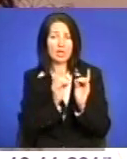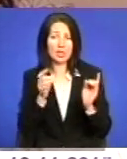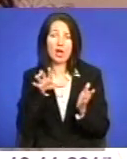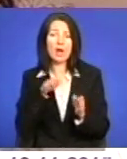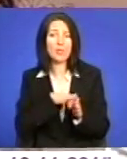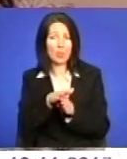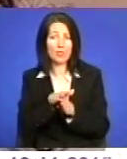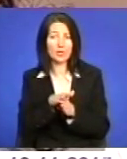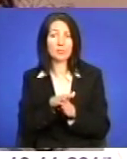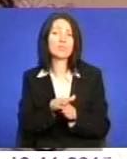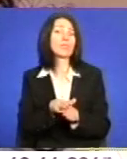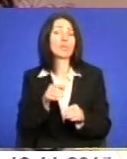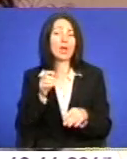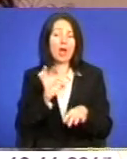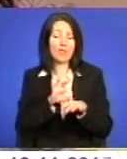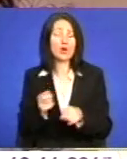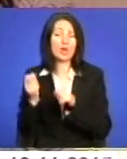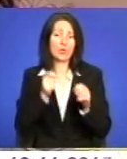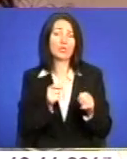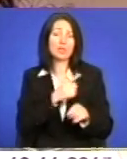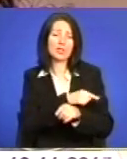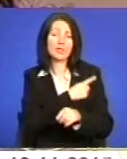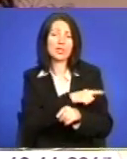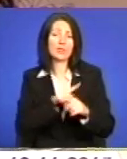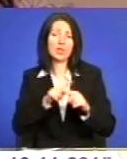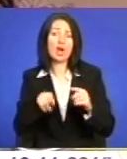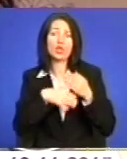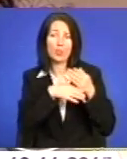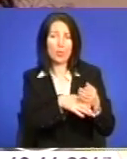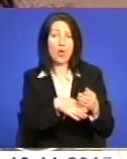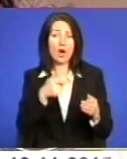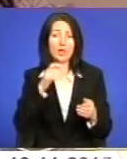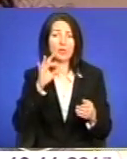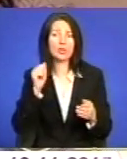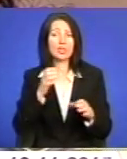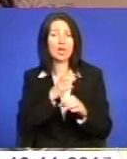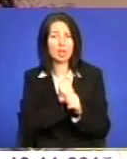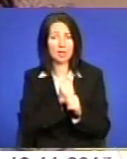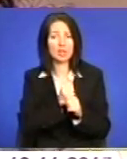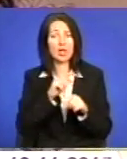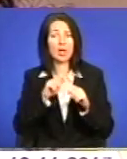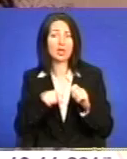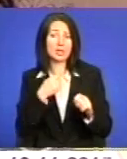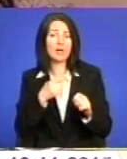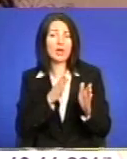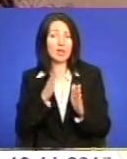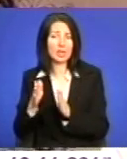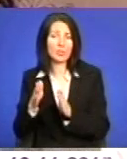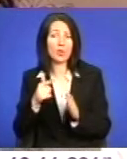поступають, якщо по регенції, по швидкій допомозі. Це гіпертонічні кризи, це зриви ритму, це гості коронарні синдроми,